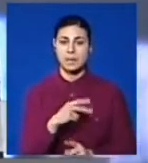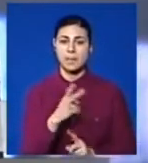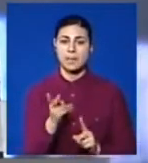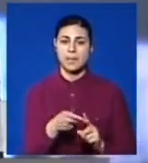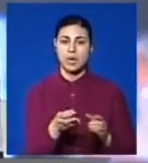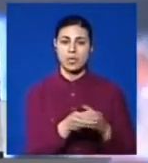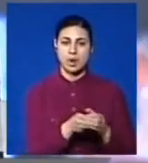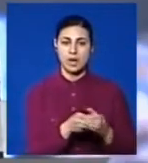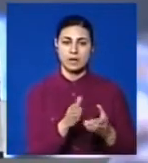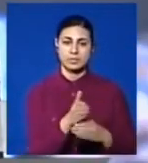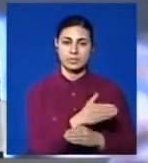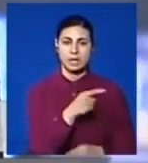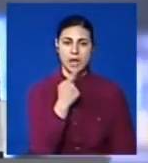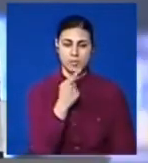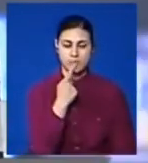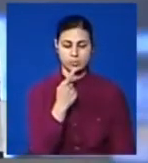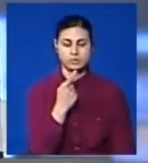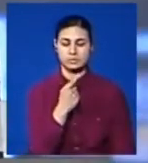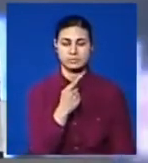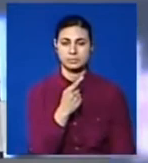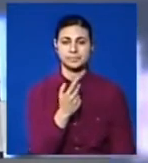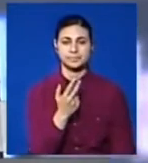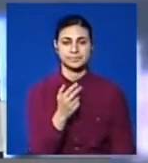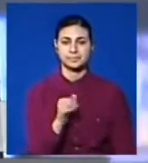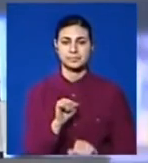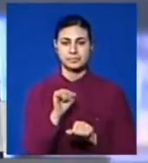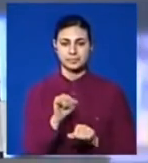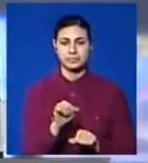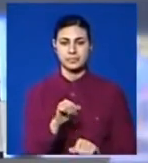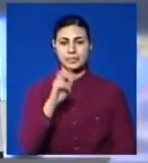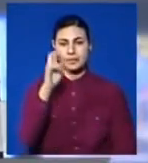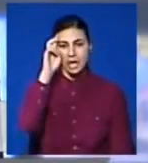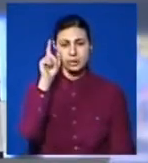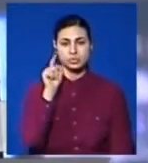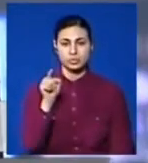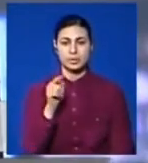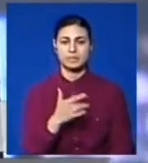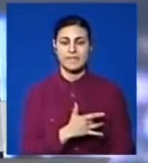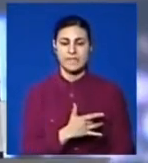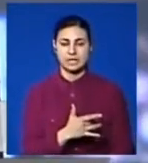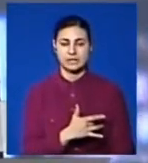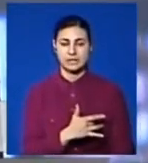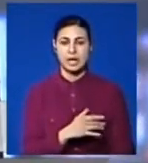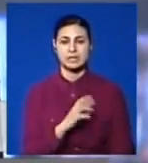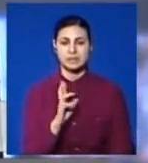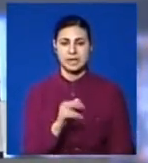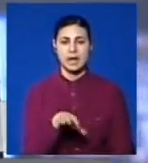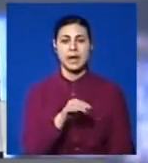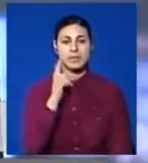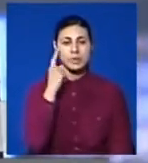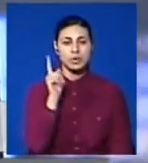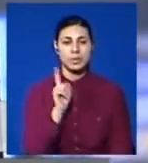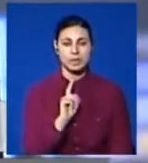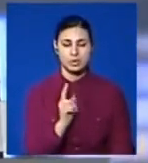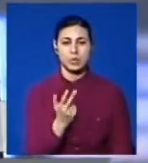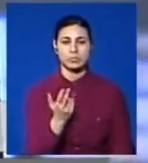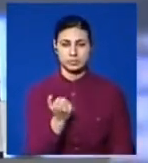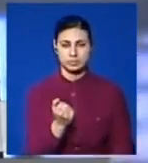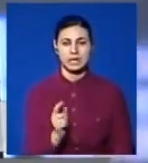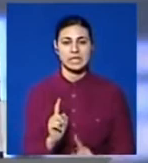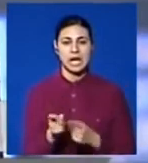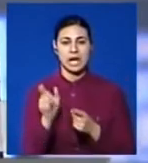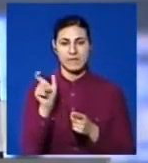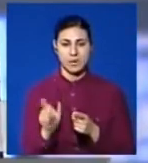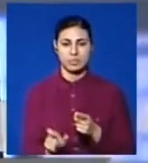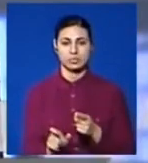მეორე ნაწილი კიდევ მეემხრობა აბსოლუტურად უპირობოდ ხელისუფლების ვერსიას და თვლის, რომ